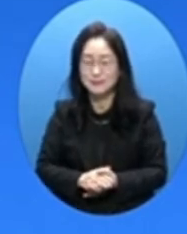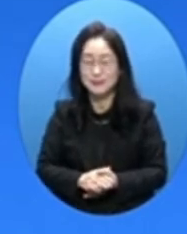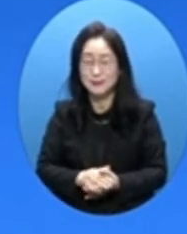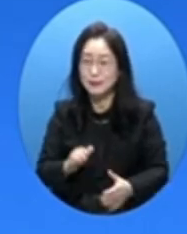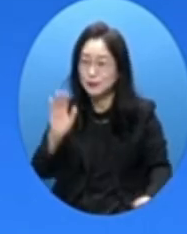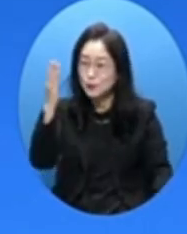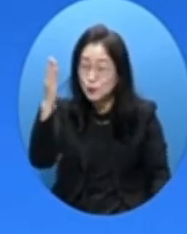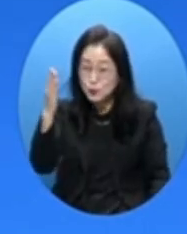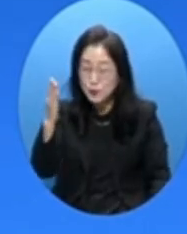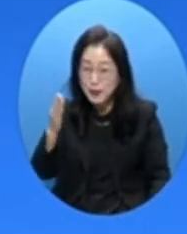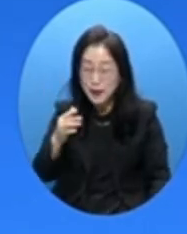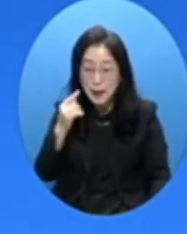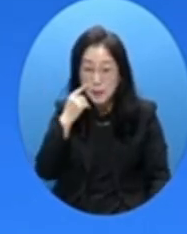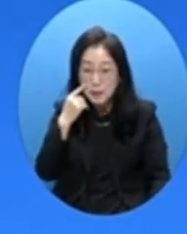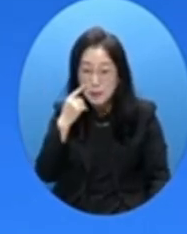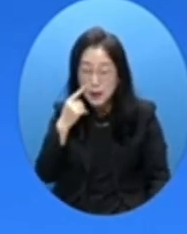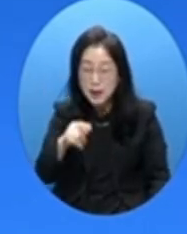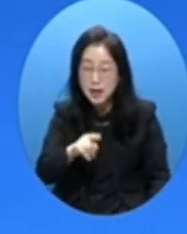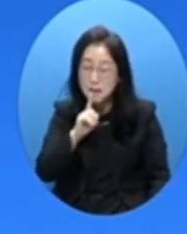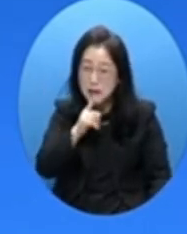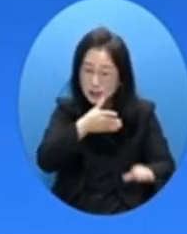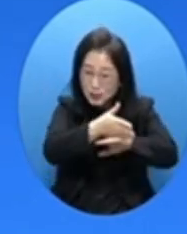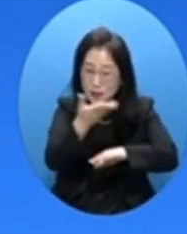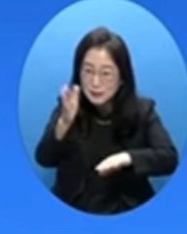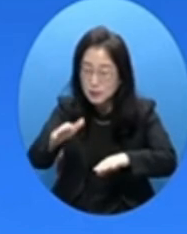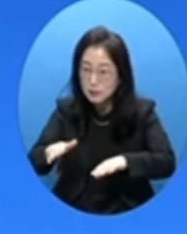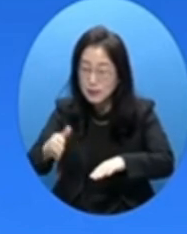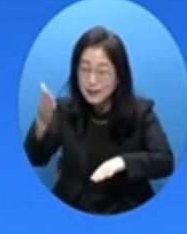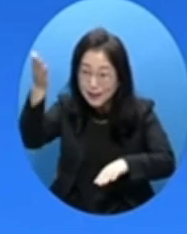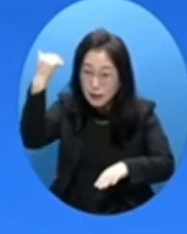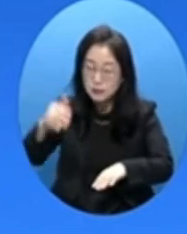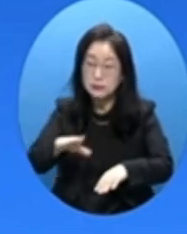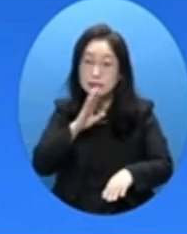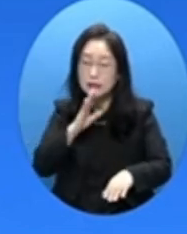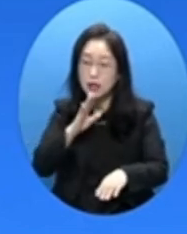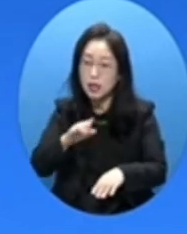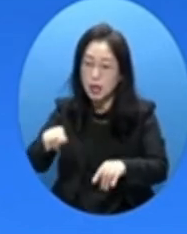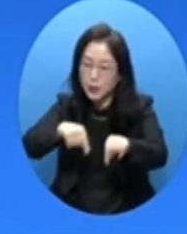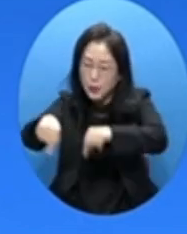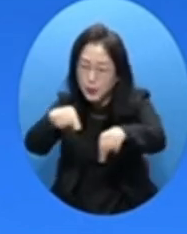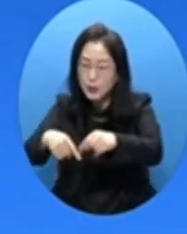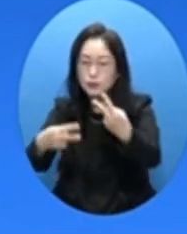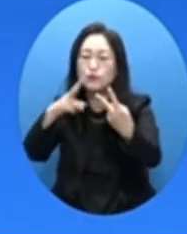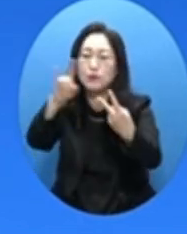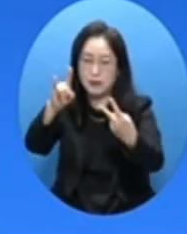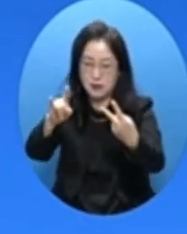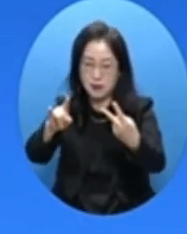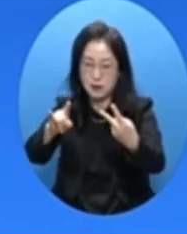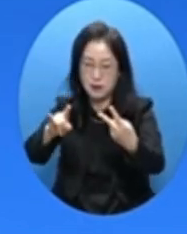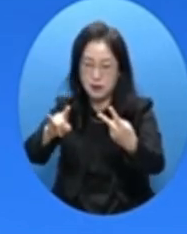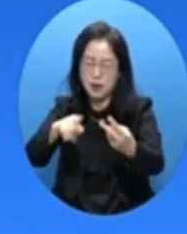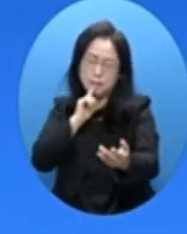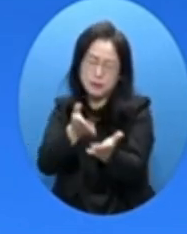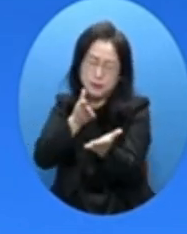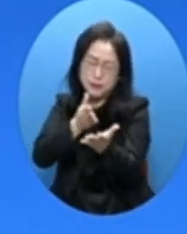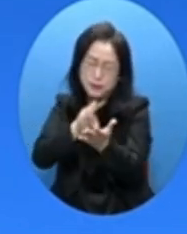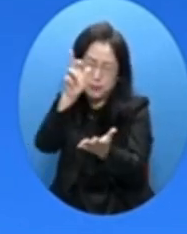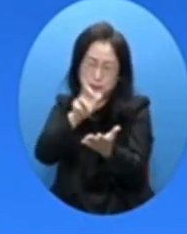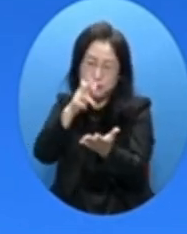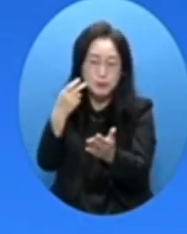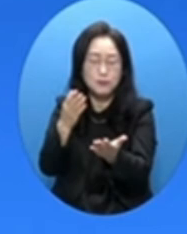최근에 대한 설교를 다 두 배 정도로 빨리 테이프를 돌려서 들으면 그때 목소리를들을 수 있습니다 그렇게 소사포로서